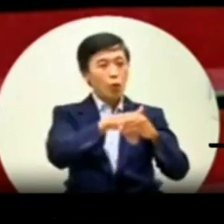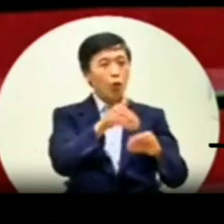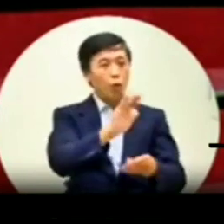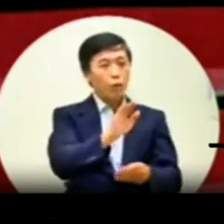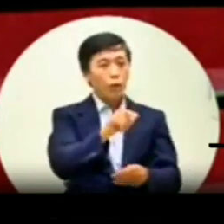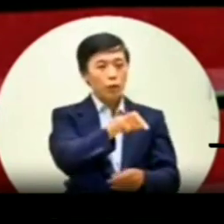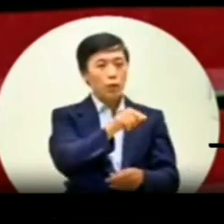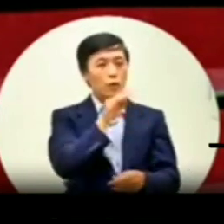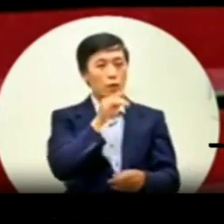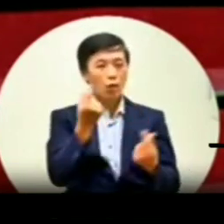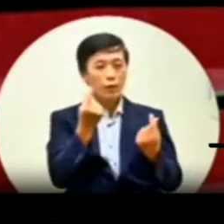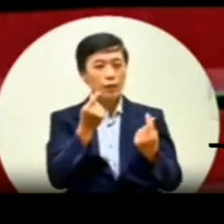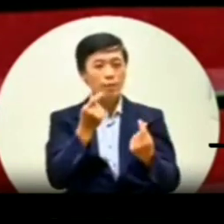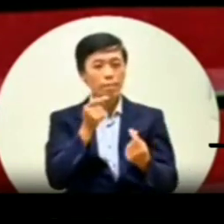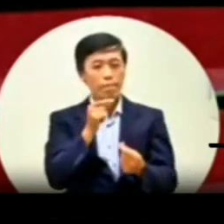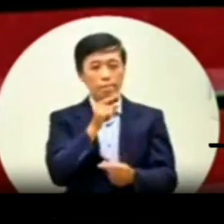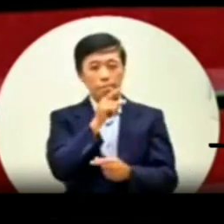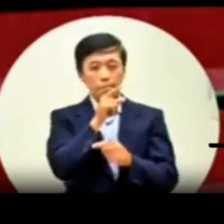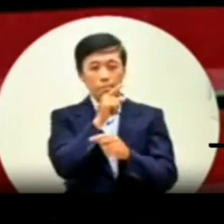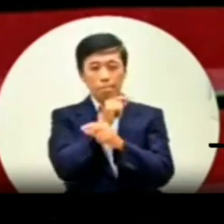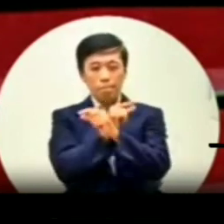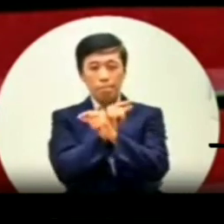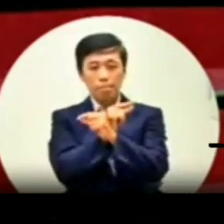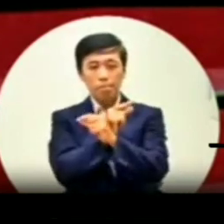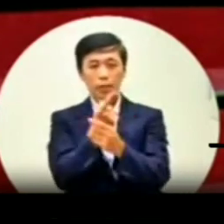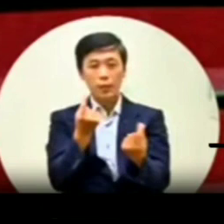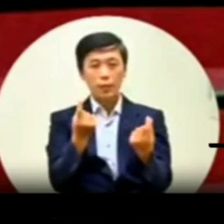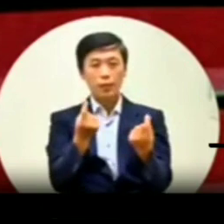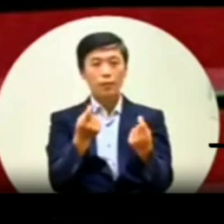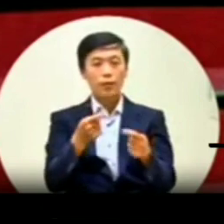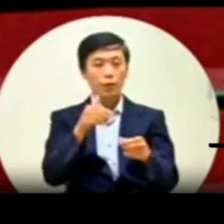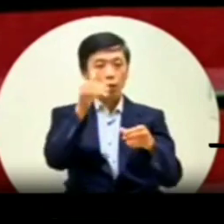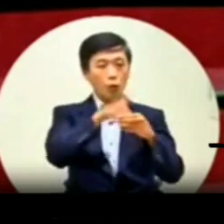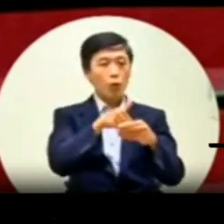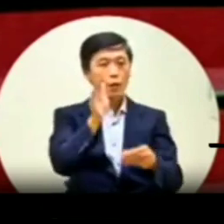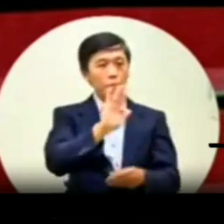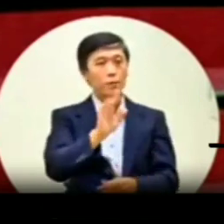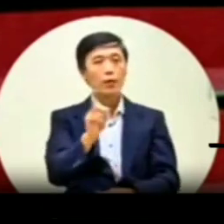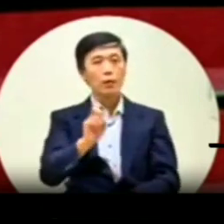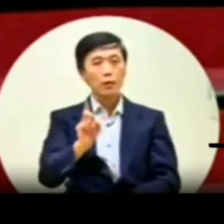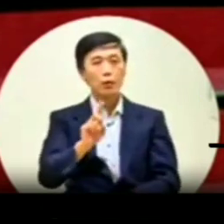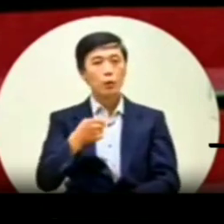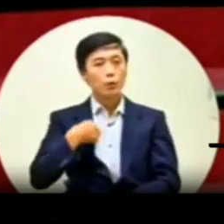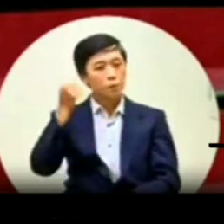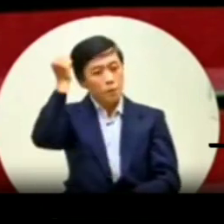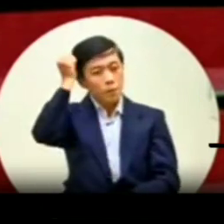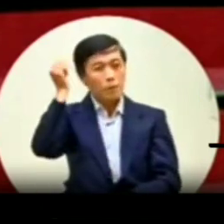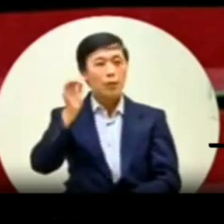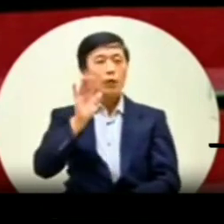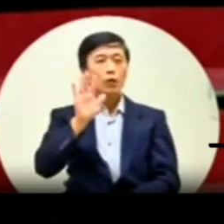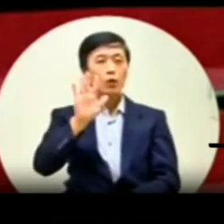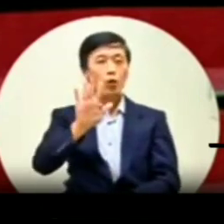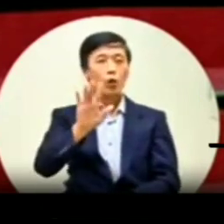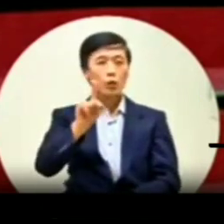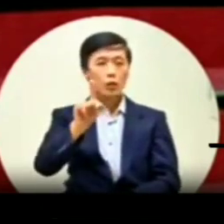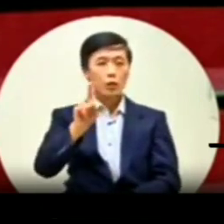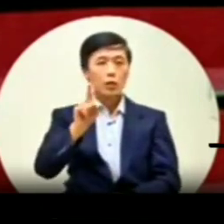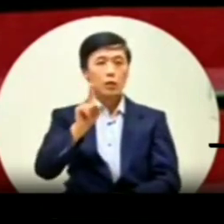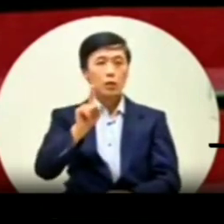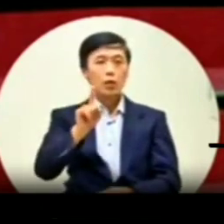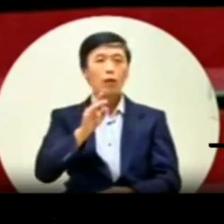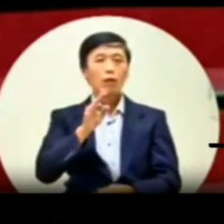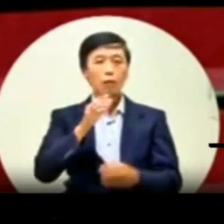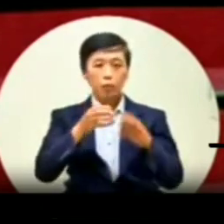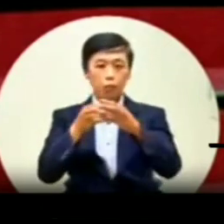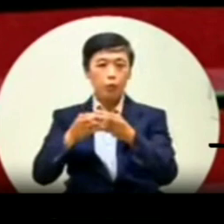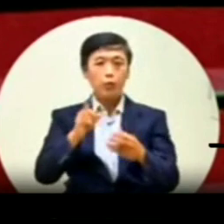是一个阴谋论。所以不投票是什么？我们记得以前有一个废票联盟，